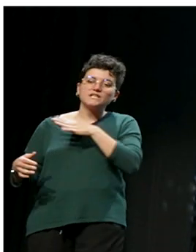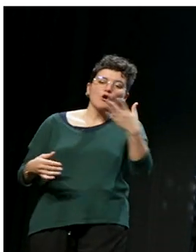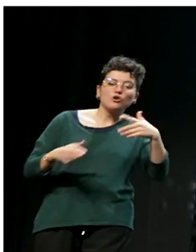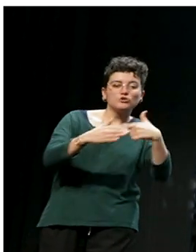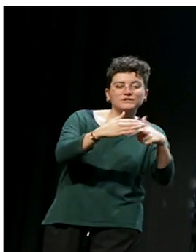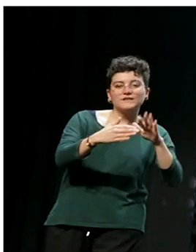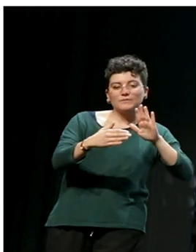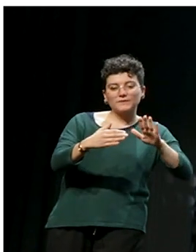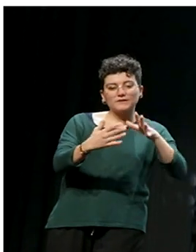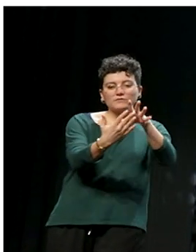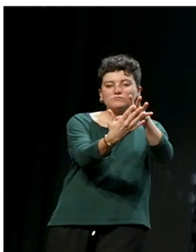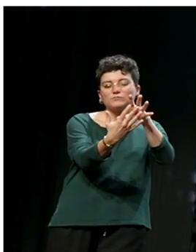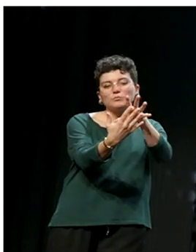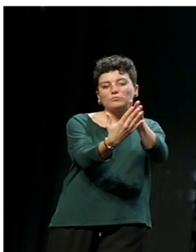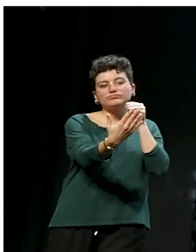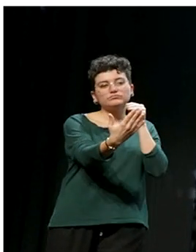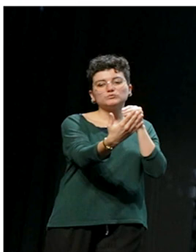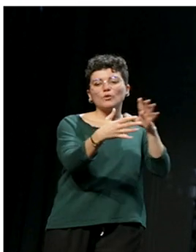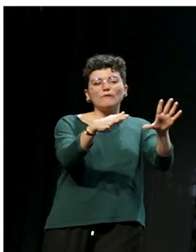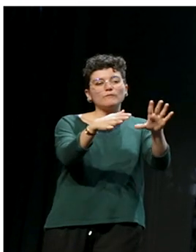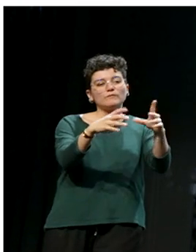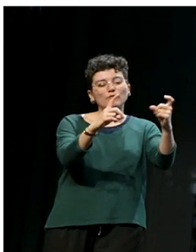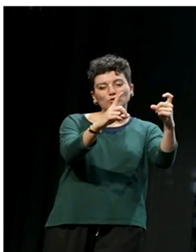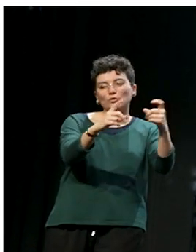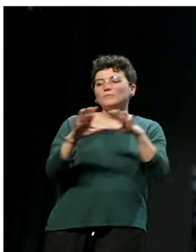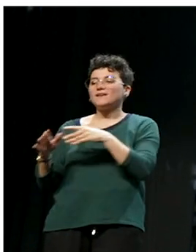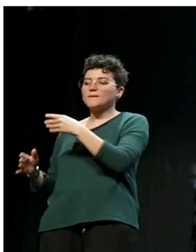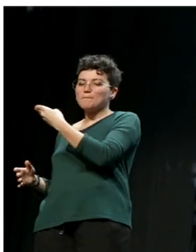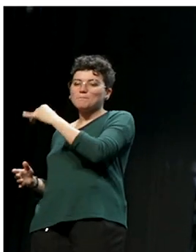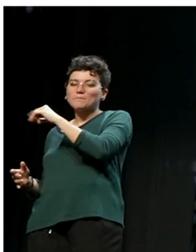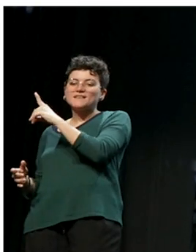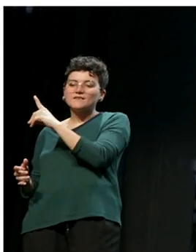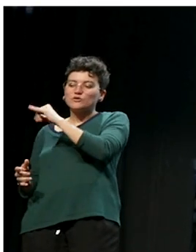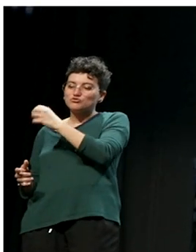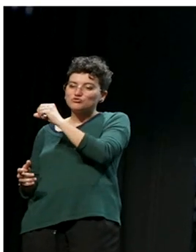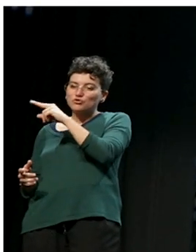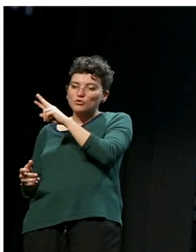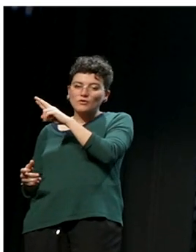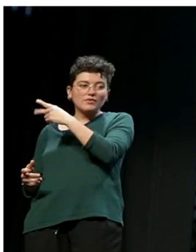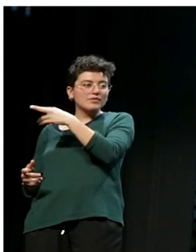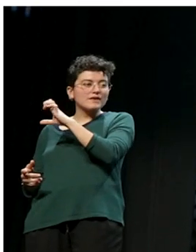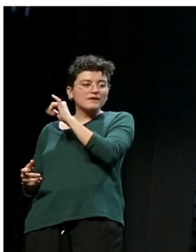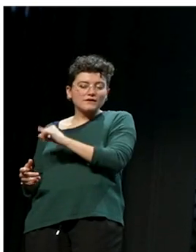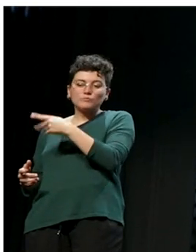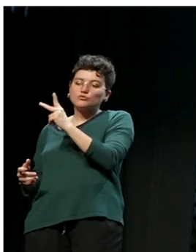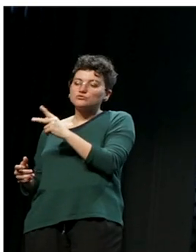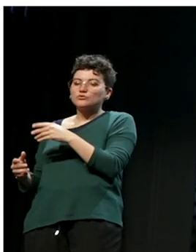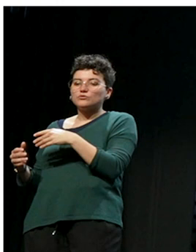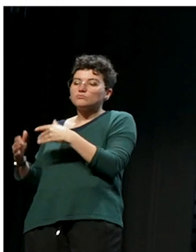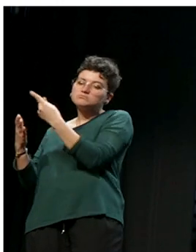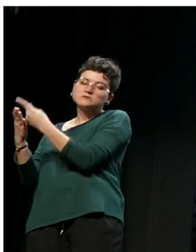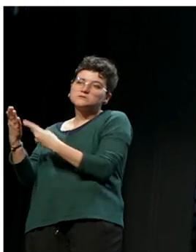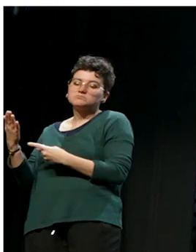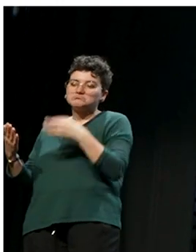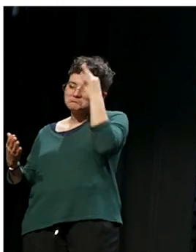en fait. Étienne ? Alors, je vous entends un mot sur quatre, mais j'ai cru que vous parliez des différentes IA. Donc, en gros,